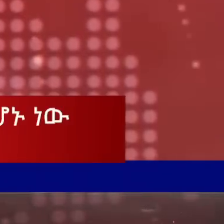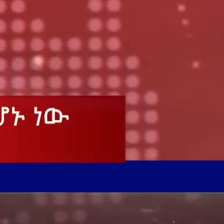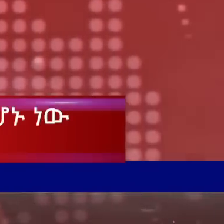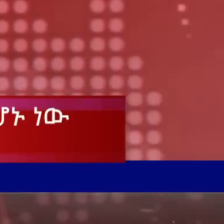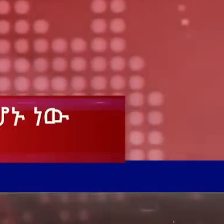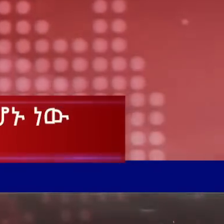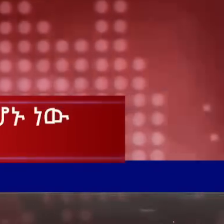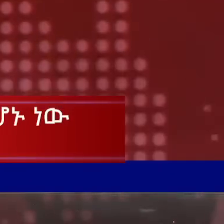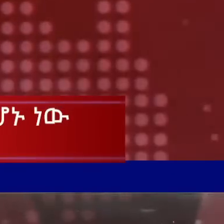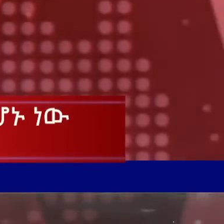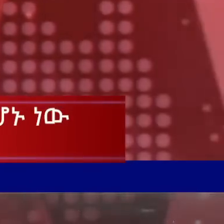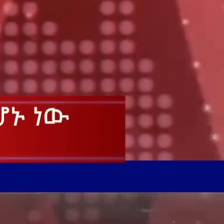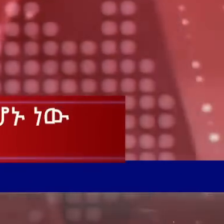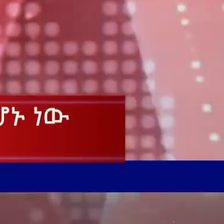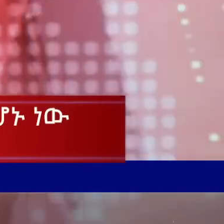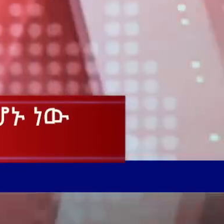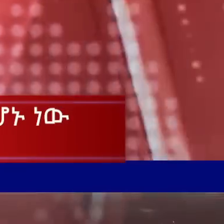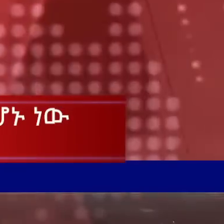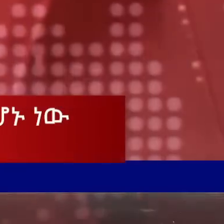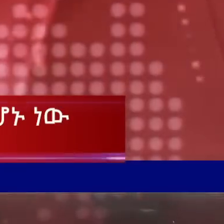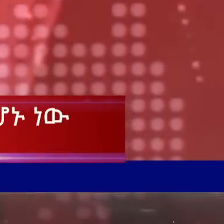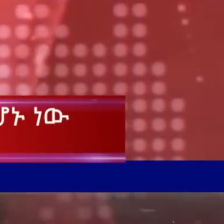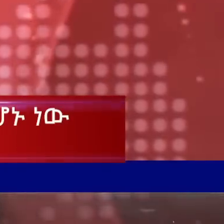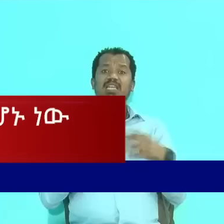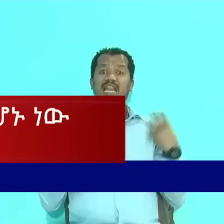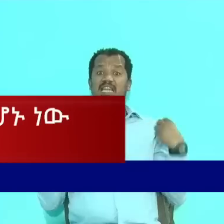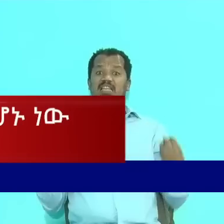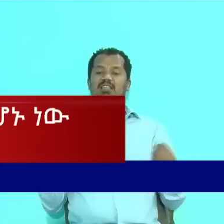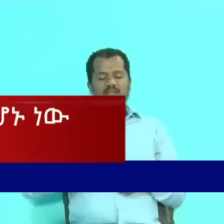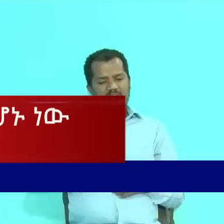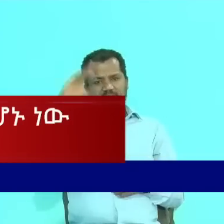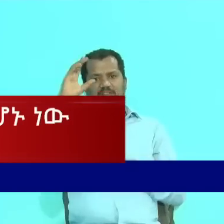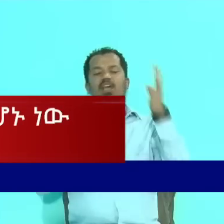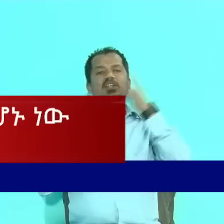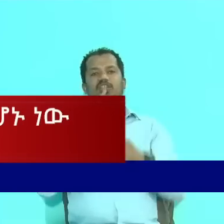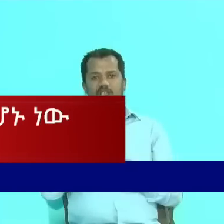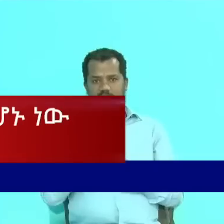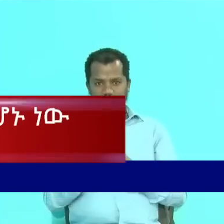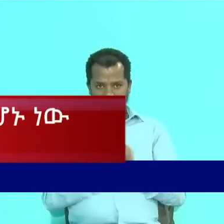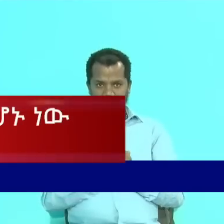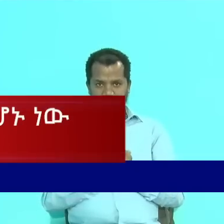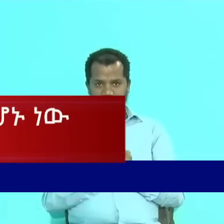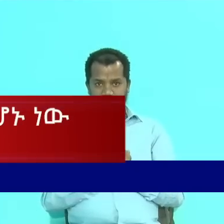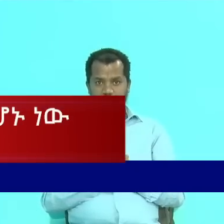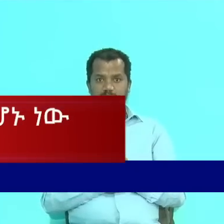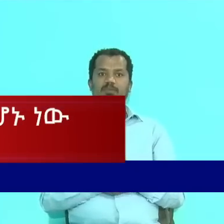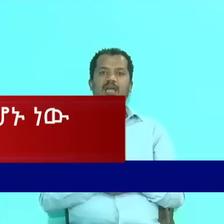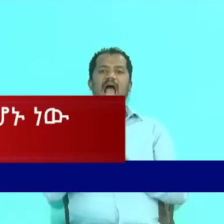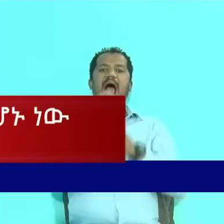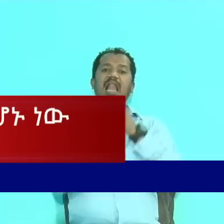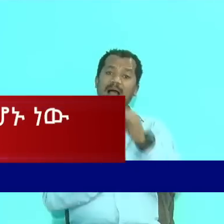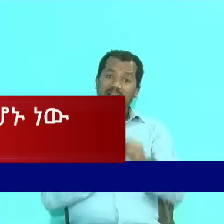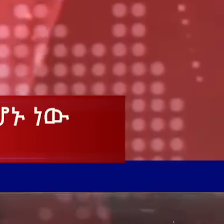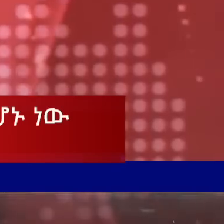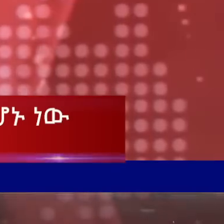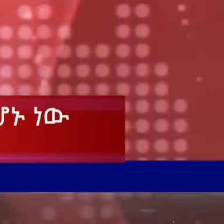የጸጥታና ደህንነት ስጋት መንሰው የተዛባ ትርክትና የዘውጌ ማንነት ጽንፍ የረገጠ በመሆኑ ነው ተባለ። ይህ የተባለው